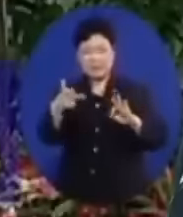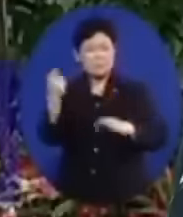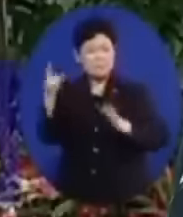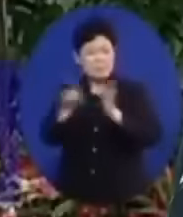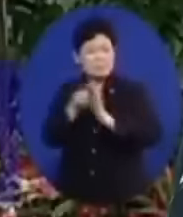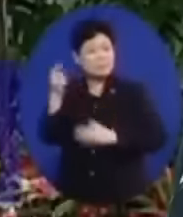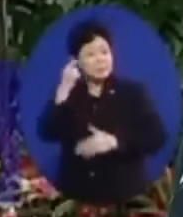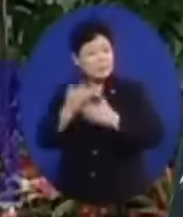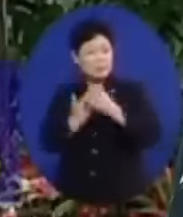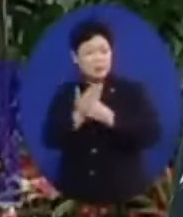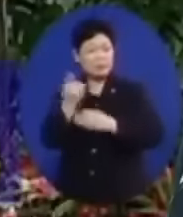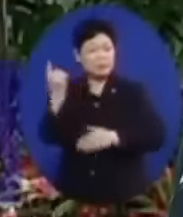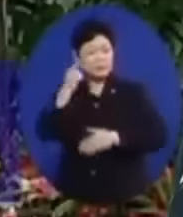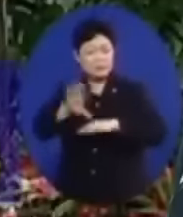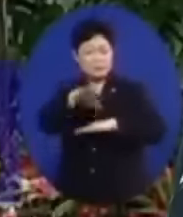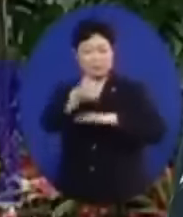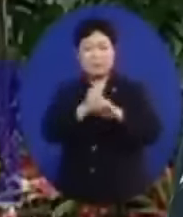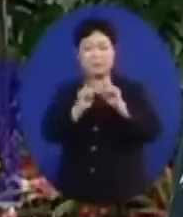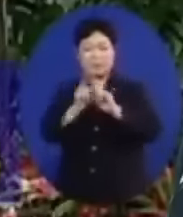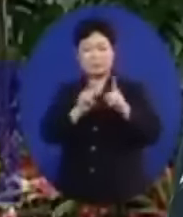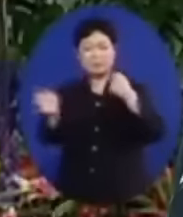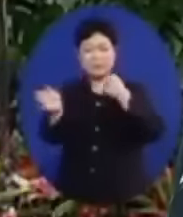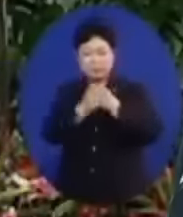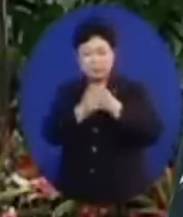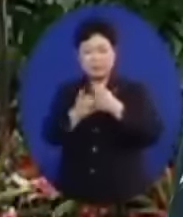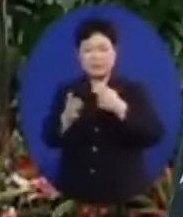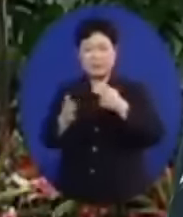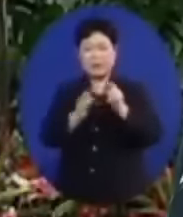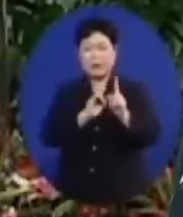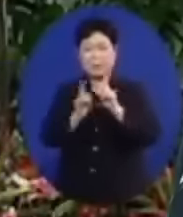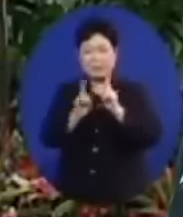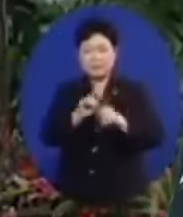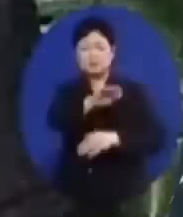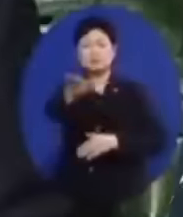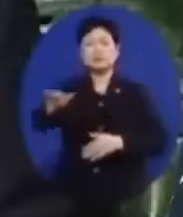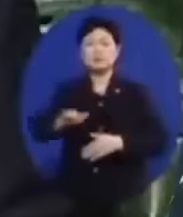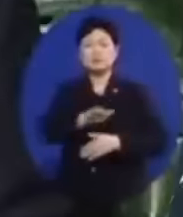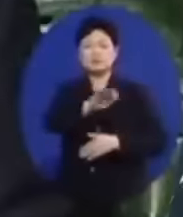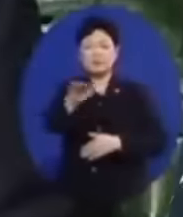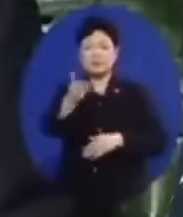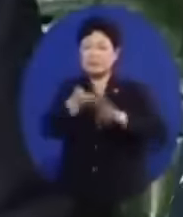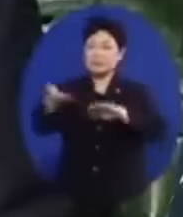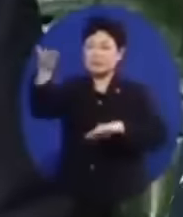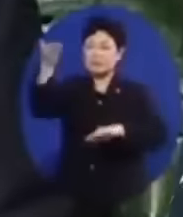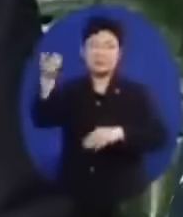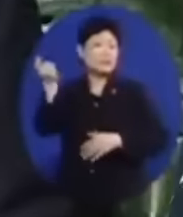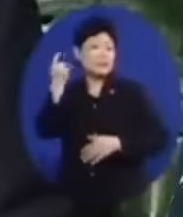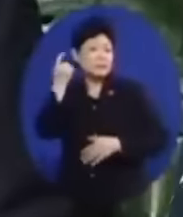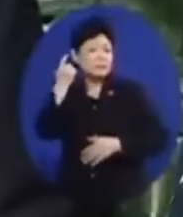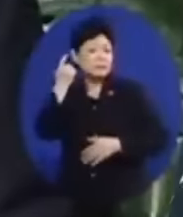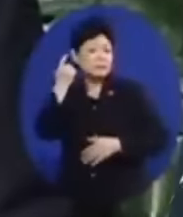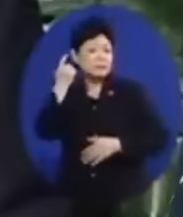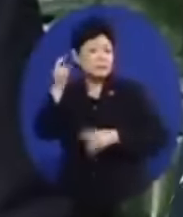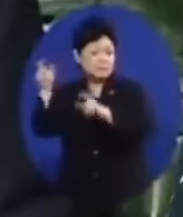들음은 그리스도의 말씀으로 말미암다 했으니까 말씀을 우리가 선배들에게 들으면